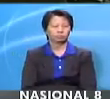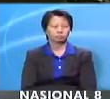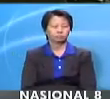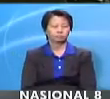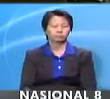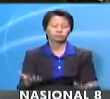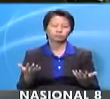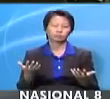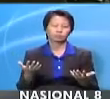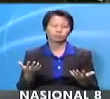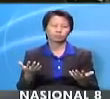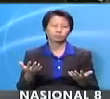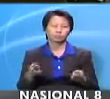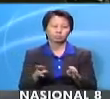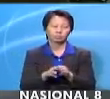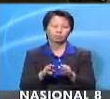macam